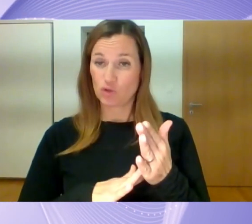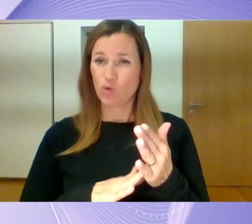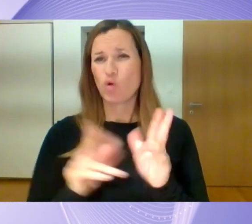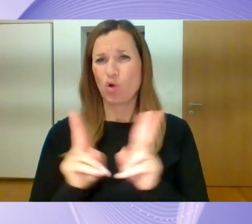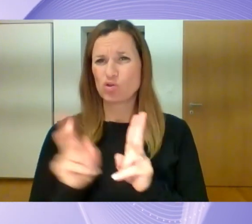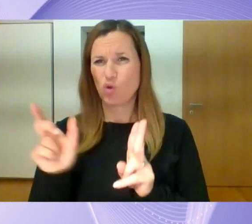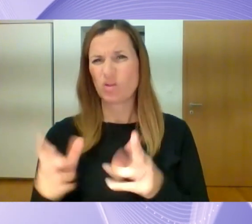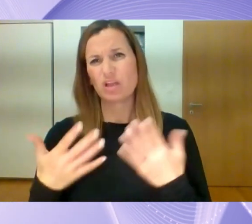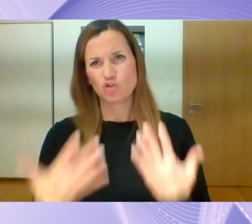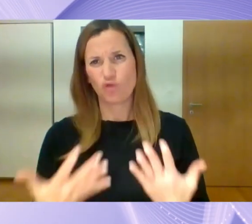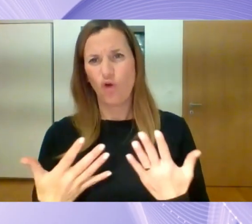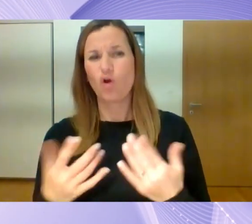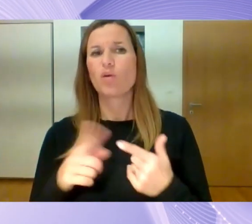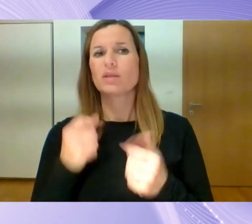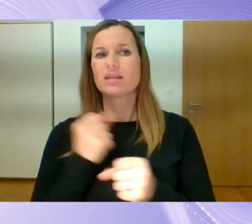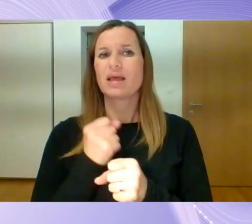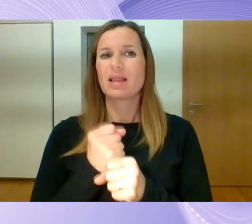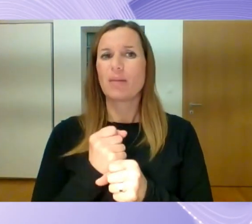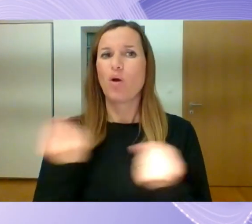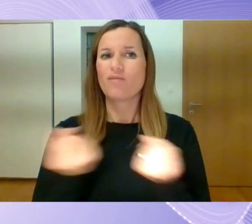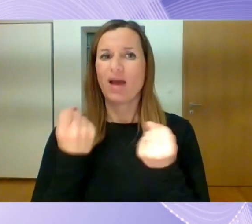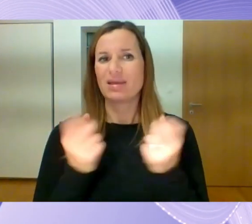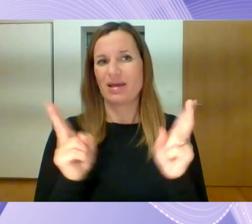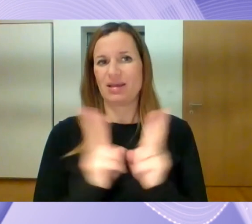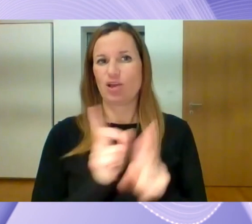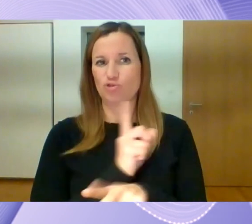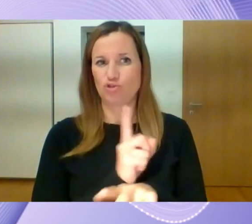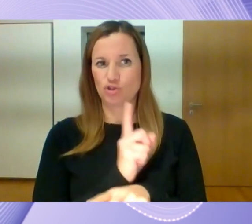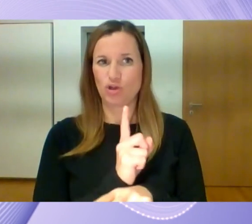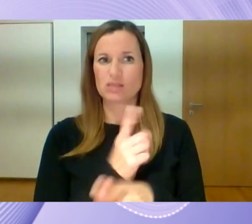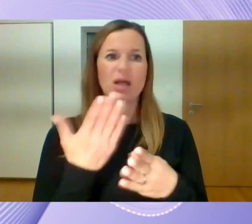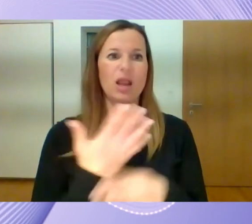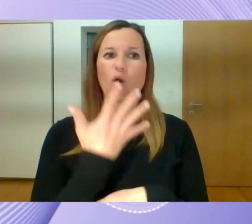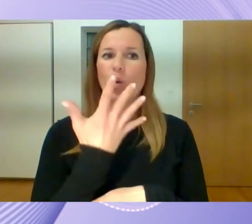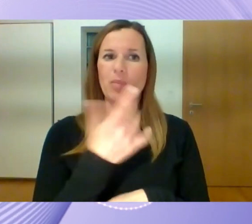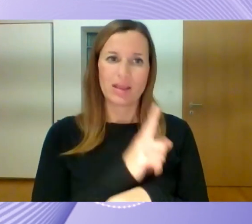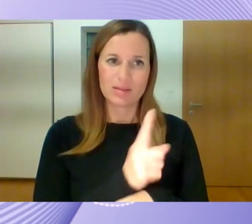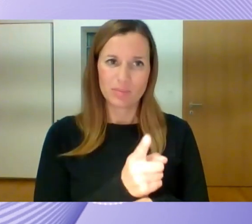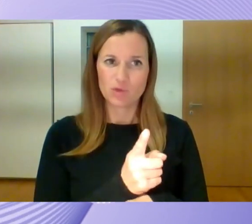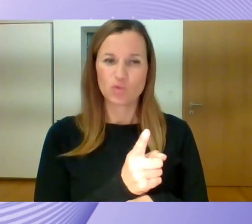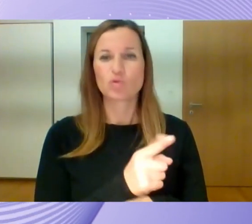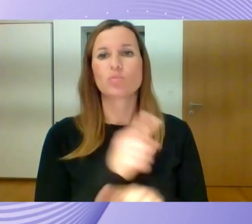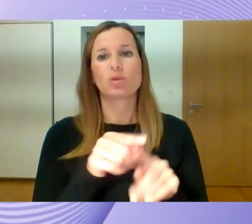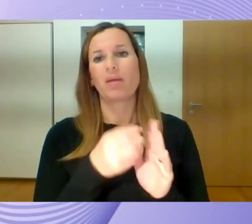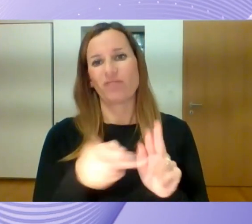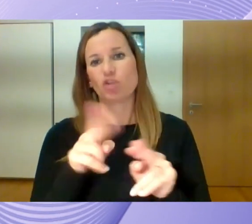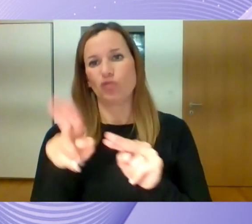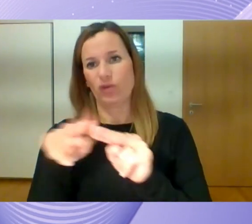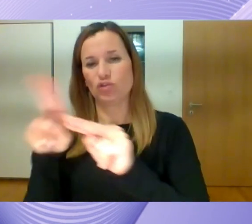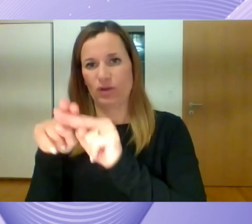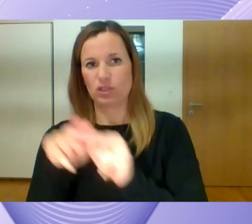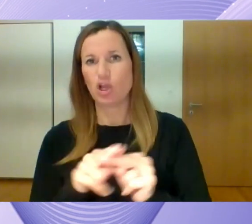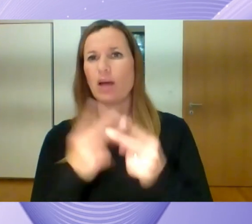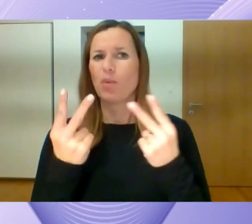takrat potem delamo vaje krajši čas. Lahko začnemo s 5 minutami in to podaljšujemo. Predvsem je pa pomembno,